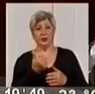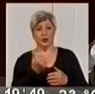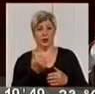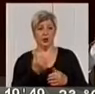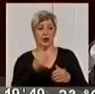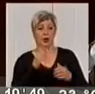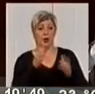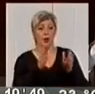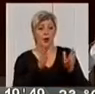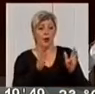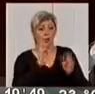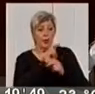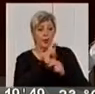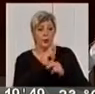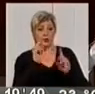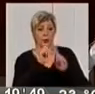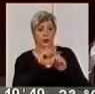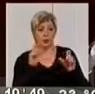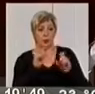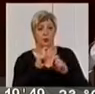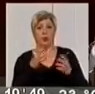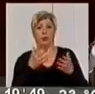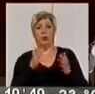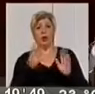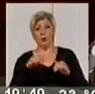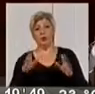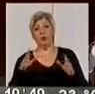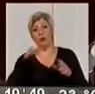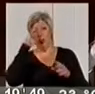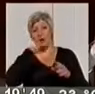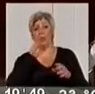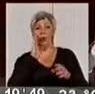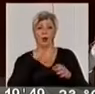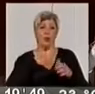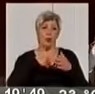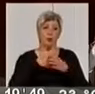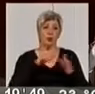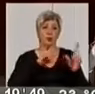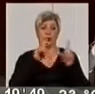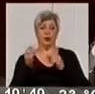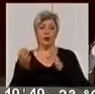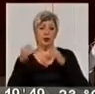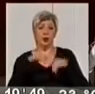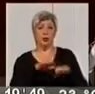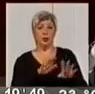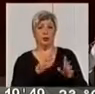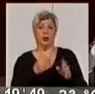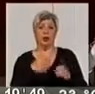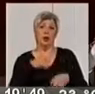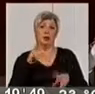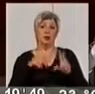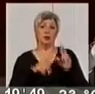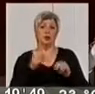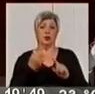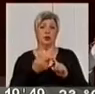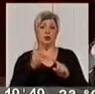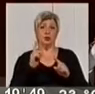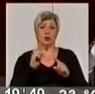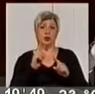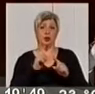поїде. Але ж 3 місяці дитині треба десь бути, і батькам треба працювати. Тому я вважаю, що це один із цих наших,